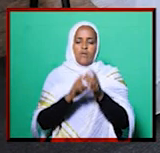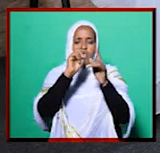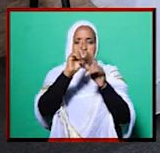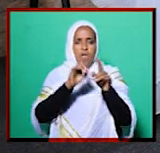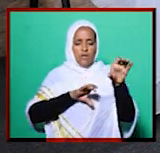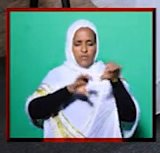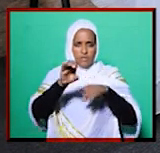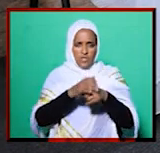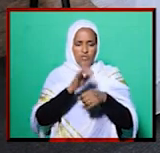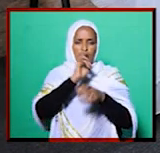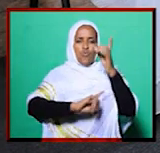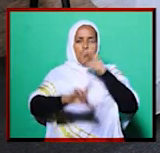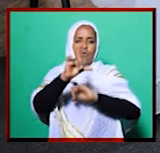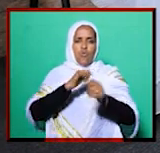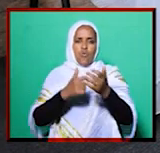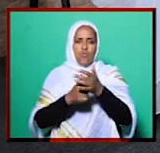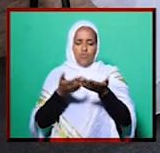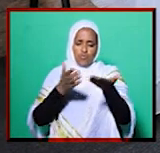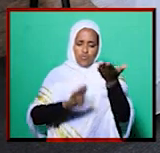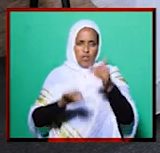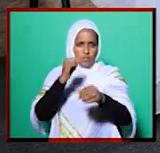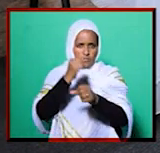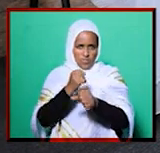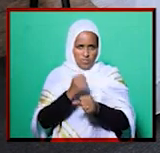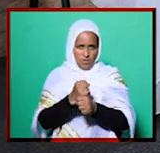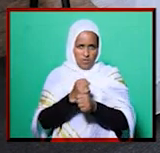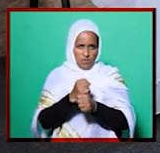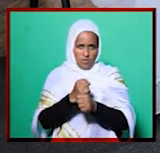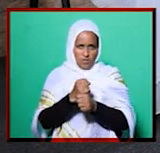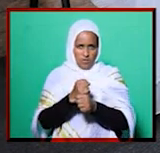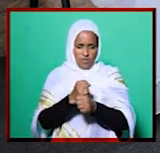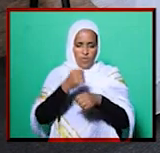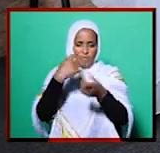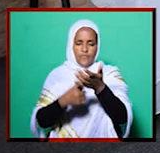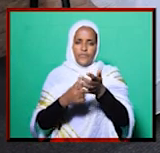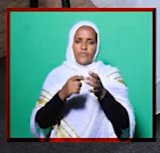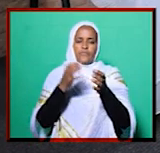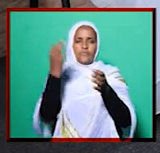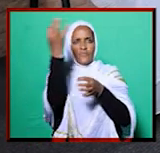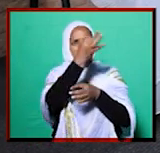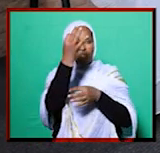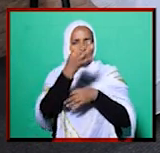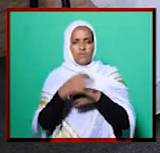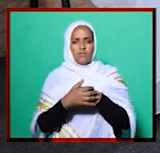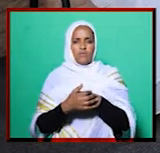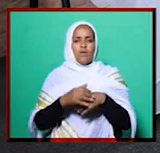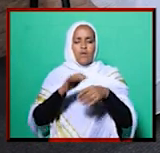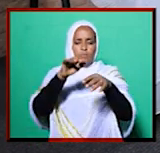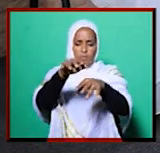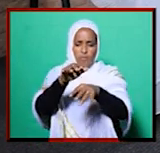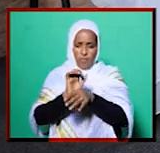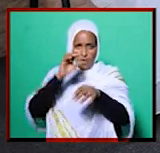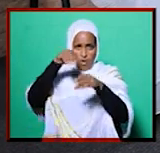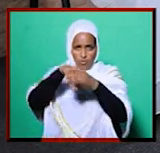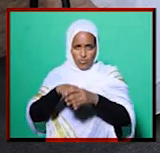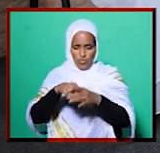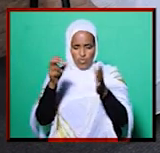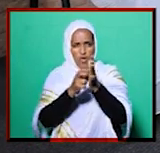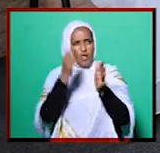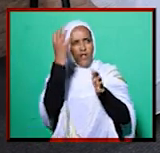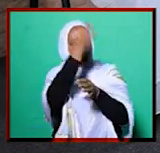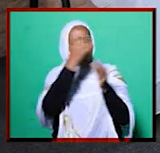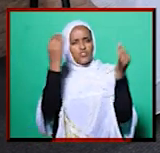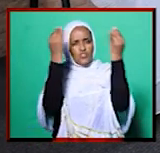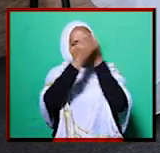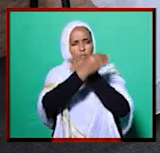ወንጌል አንድም የሚያደርገን እኮ ቋንቋችን ነው ወንጌል እኮ ለሙታንም ይሰራል በመቃብሩ 32 ሰዓታት ተሰብቋል ጌታ እኮ በመቃብሩ ውስጥ ሆኖ ወንጌልን ይሰብክ